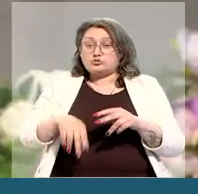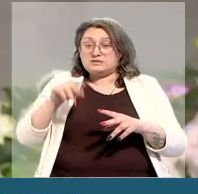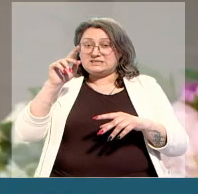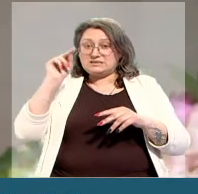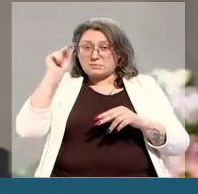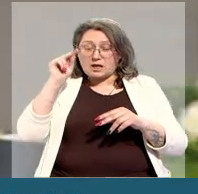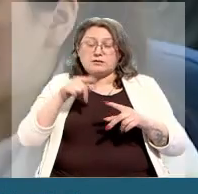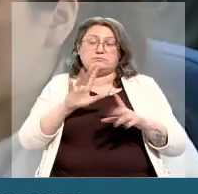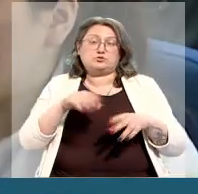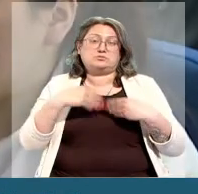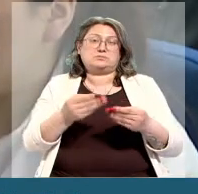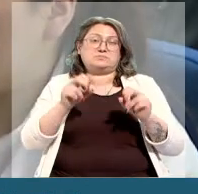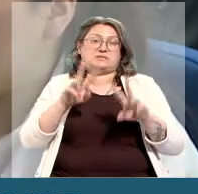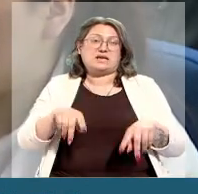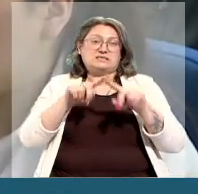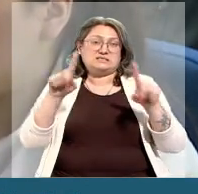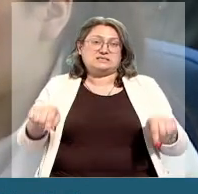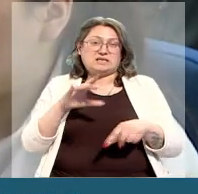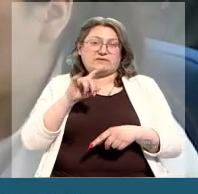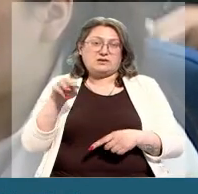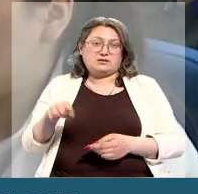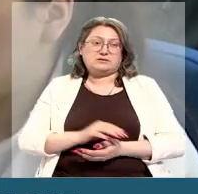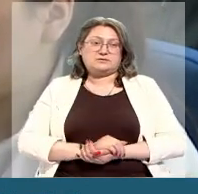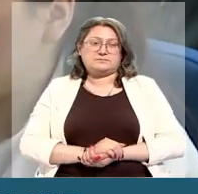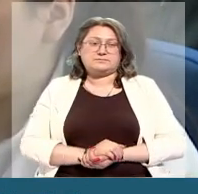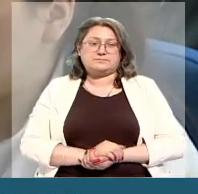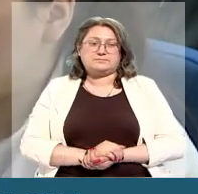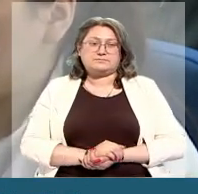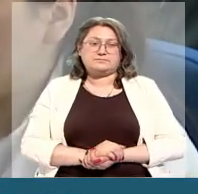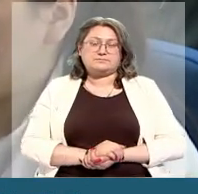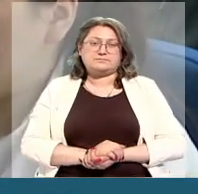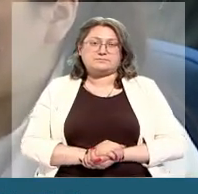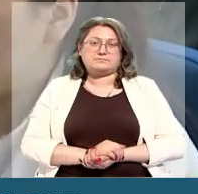семинара им вручат специальные сертификаты. Айдана Папанина, Руслан Джабаев, телеканал Кустанай.